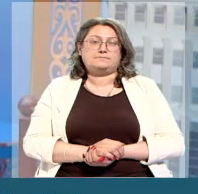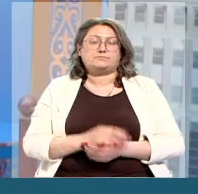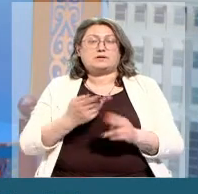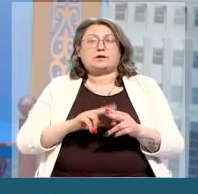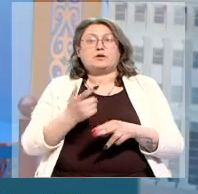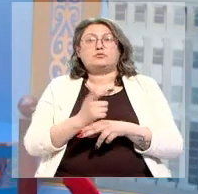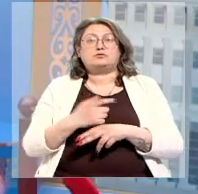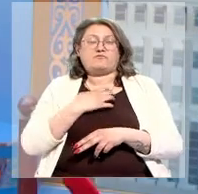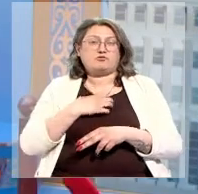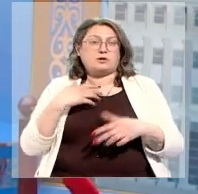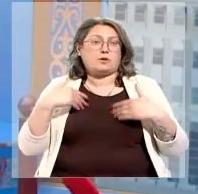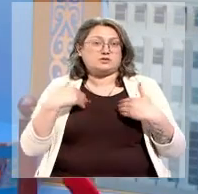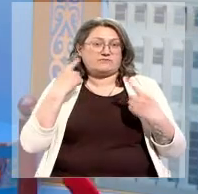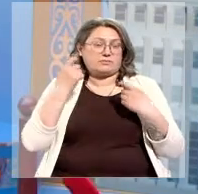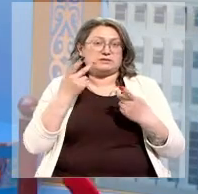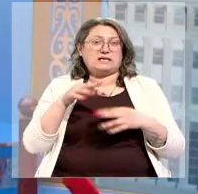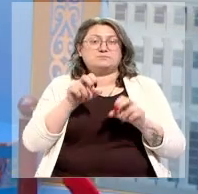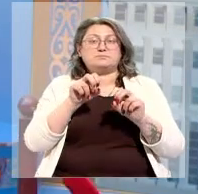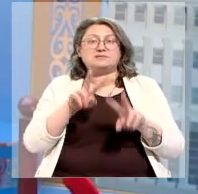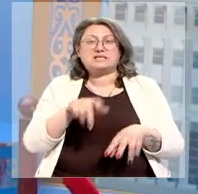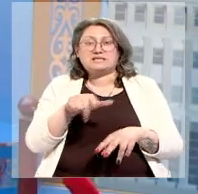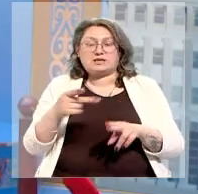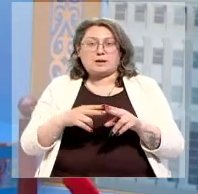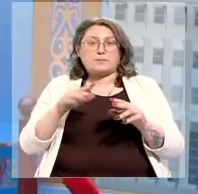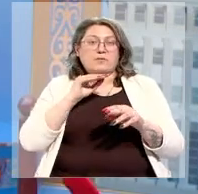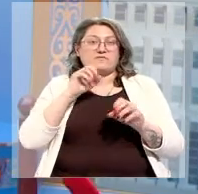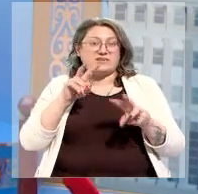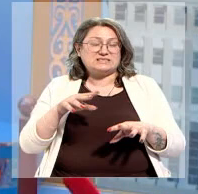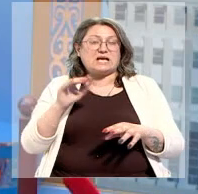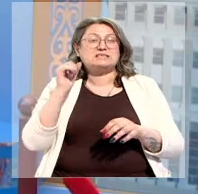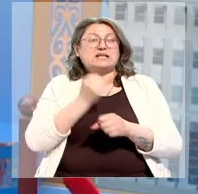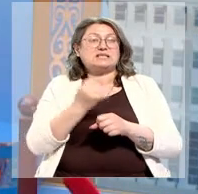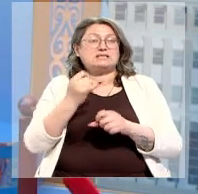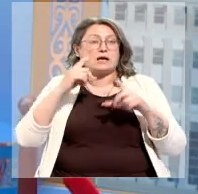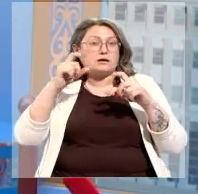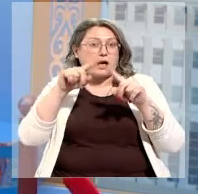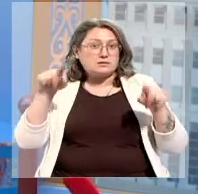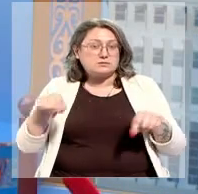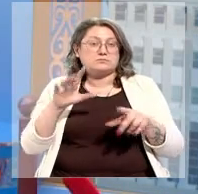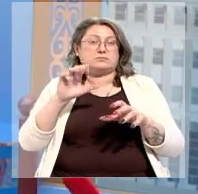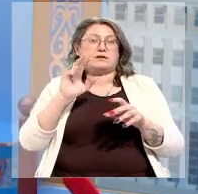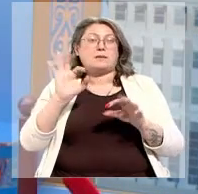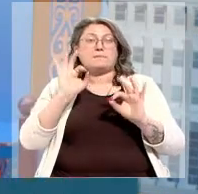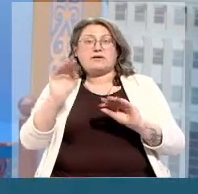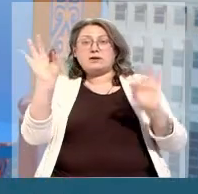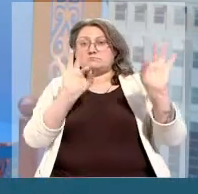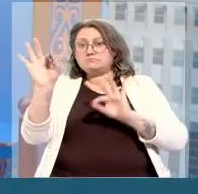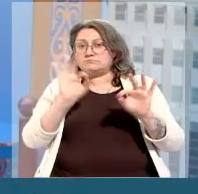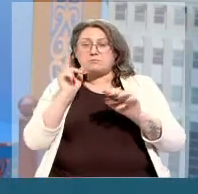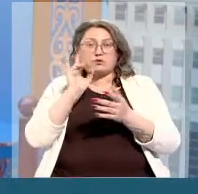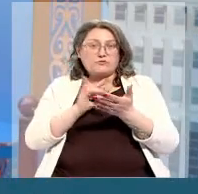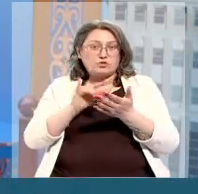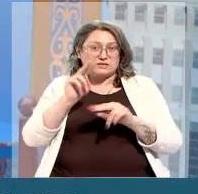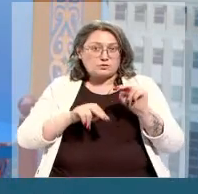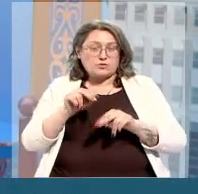Это очень важная и полезная информация для специалистов этой профессии. Как сделать интересный кадр, как правильно настроить экспозицию в камере